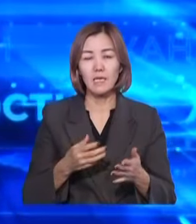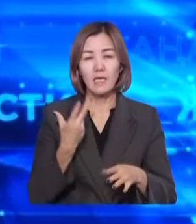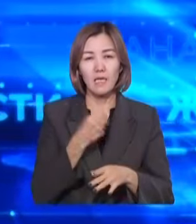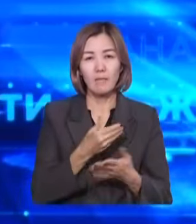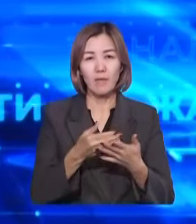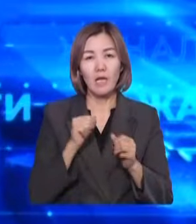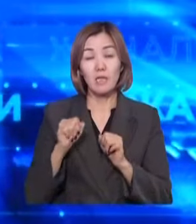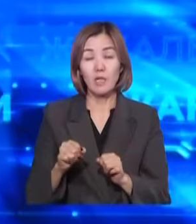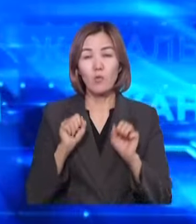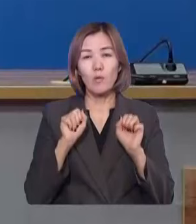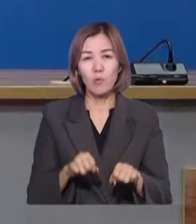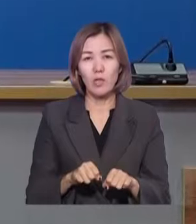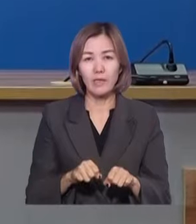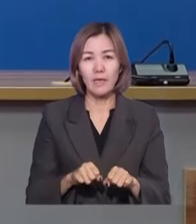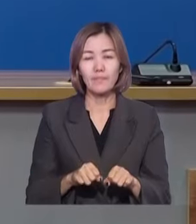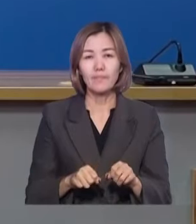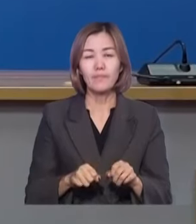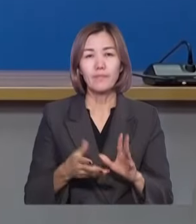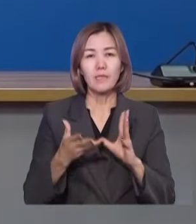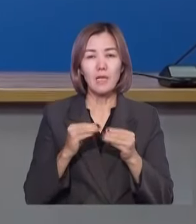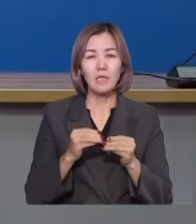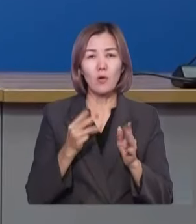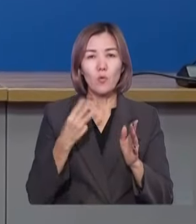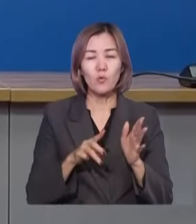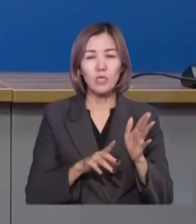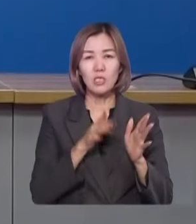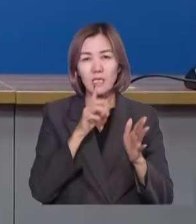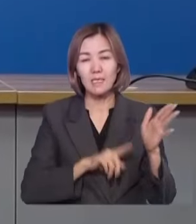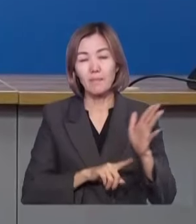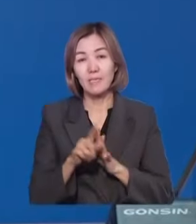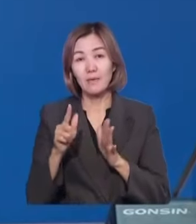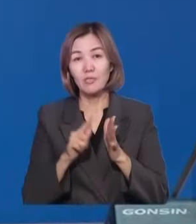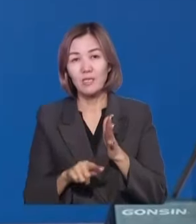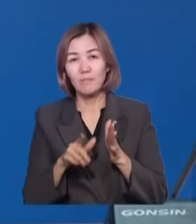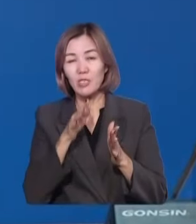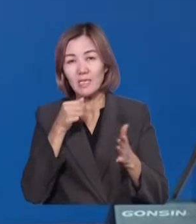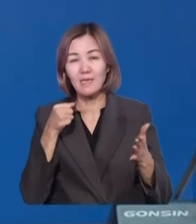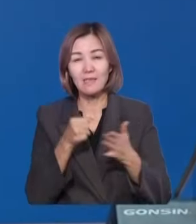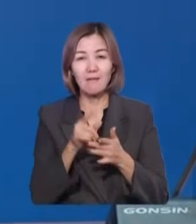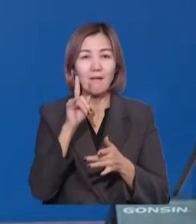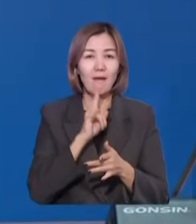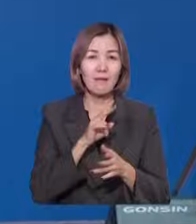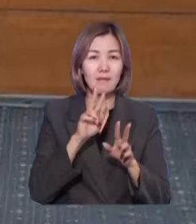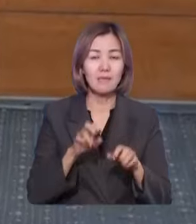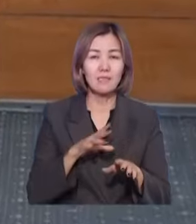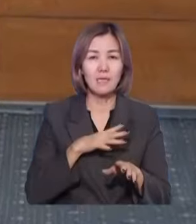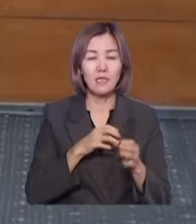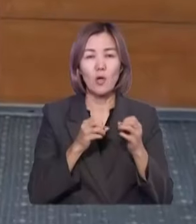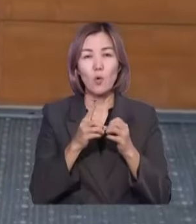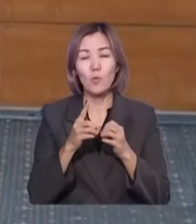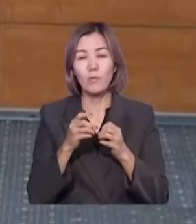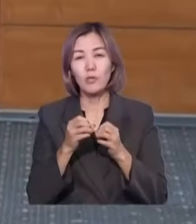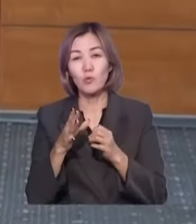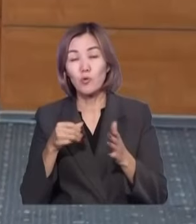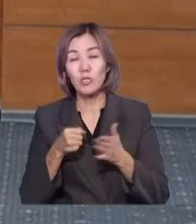алуға болады. Скринингтік талдаудан 30-70 жас аралығындағы әйелдер өте алады. Ал екпе 11-14 жас аралығындағы қыз балаларға